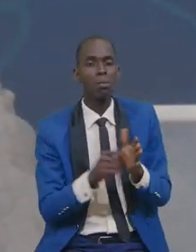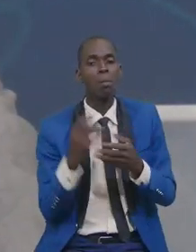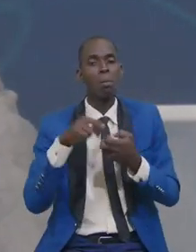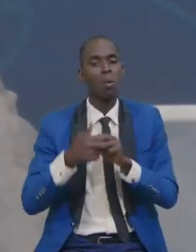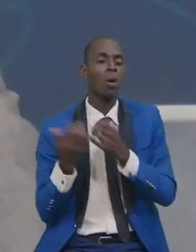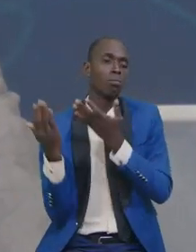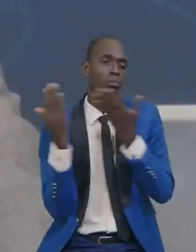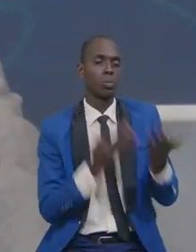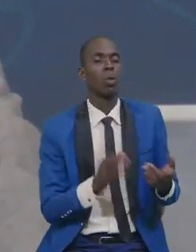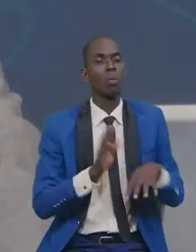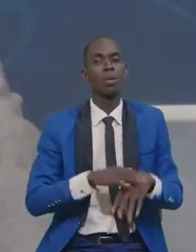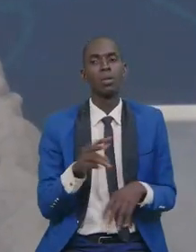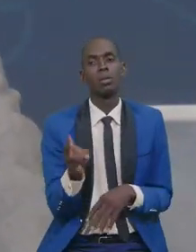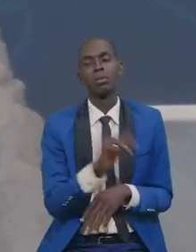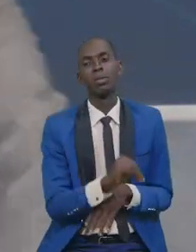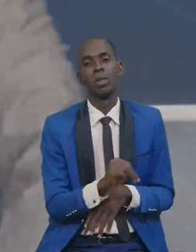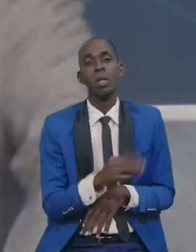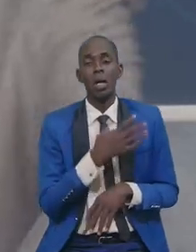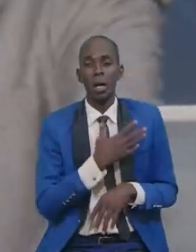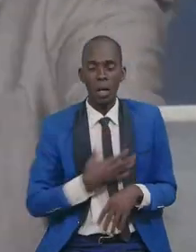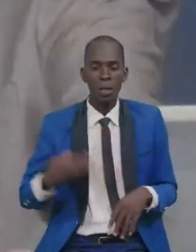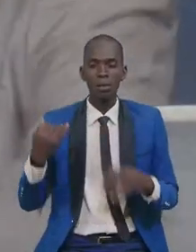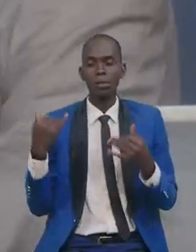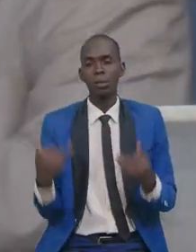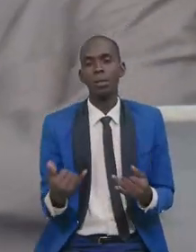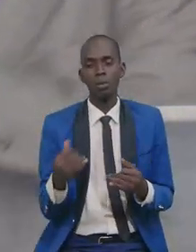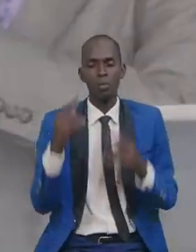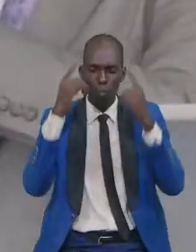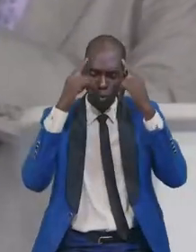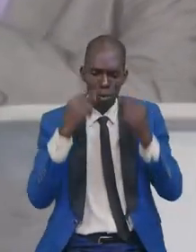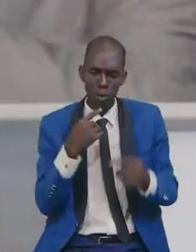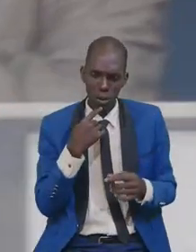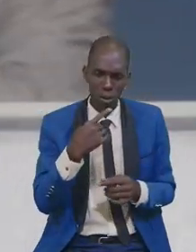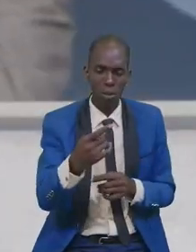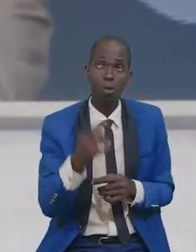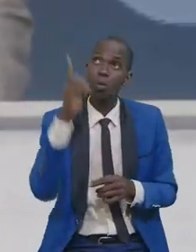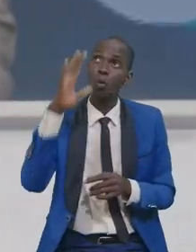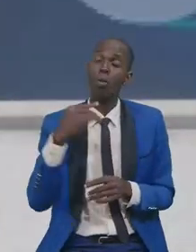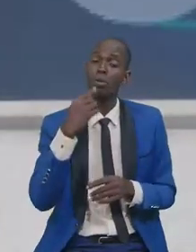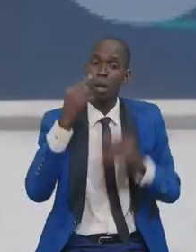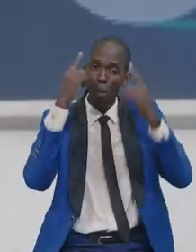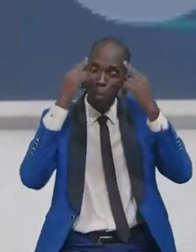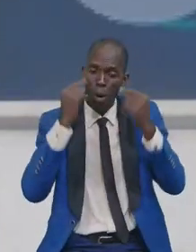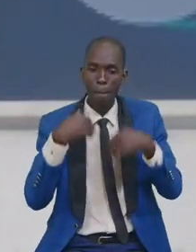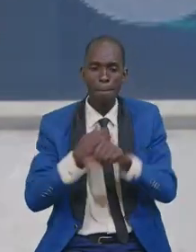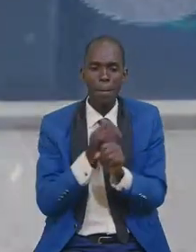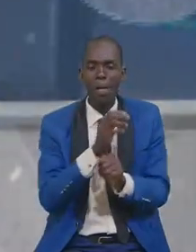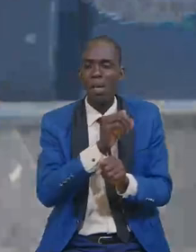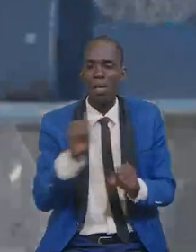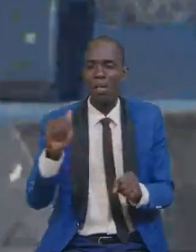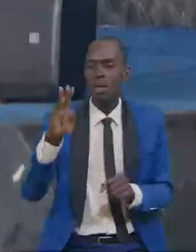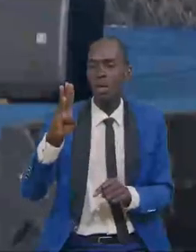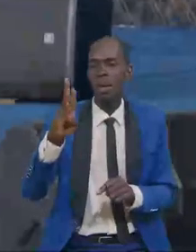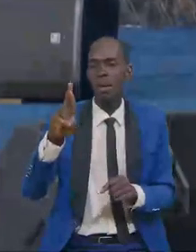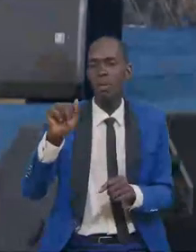l'Éternel a dit, élevez un serpent d'airain. Et dites-leur que